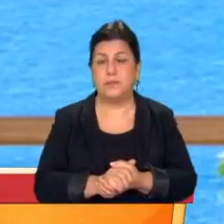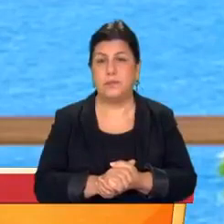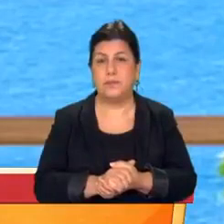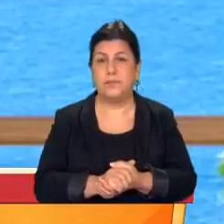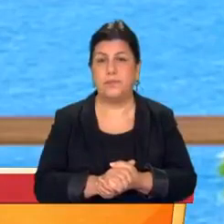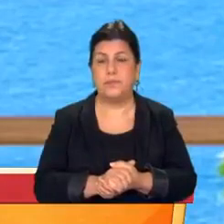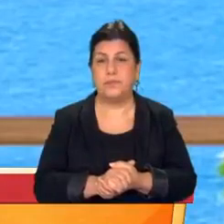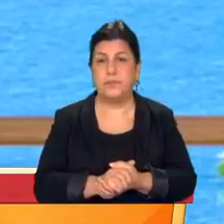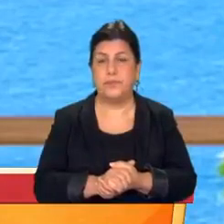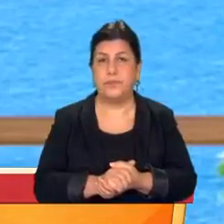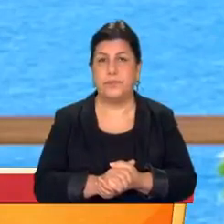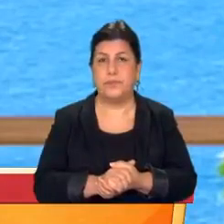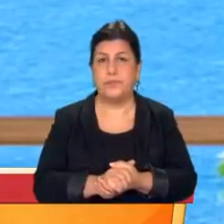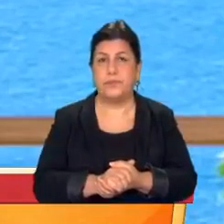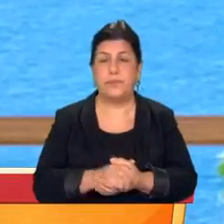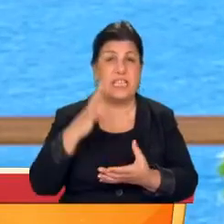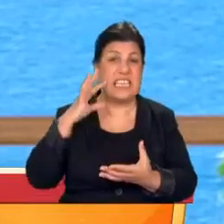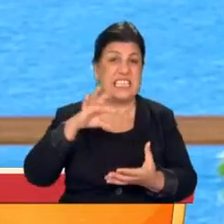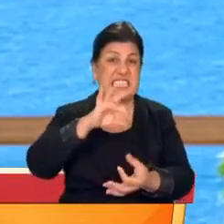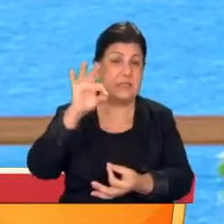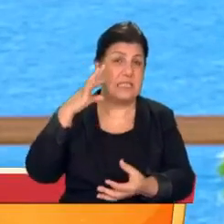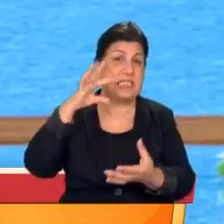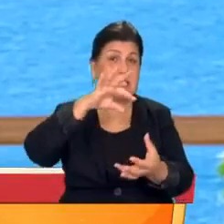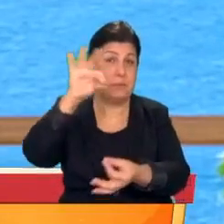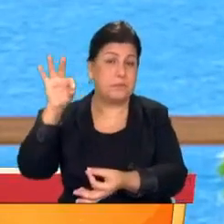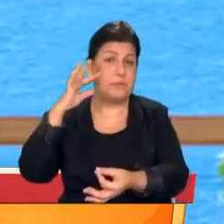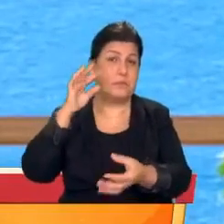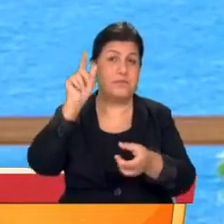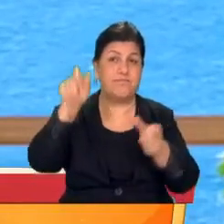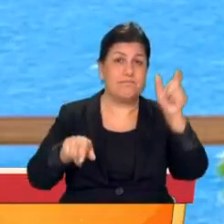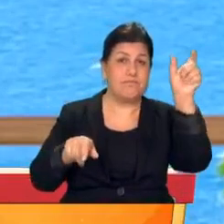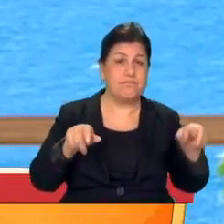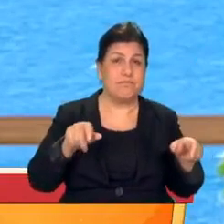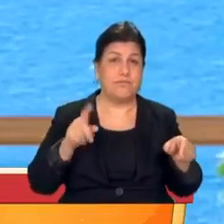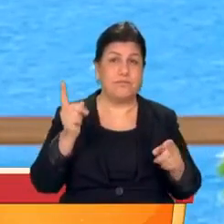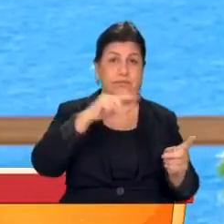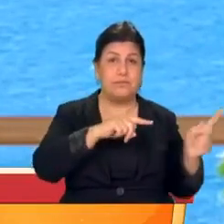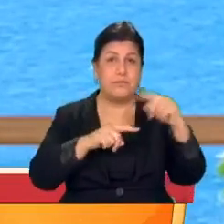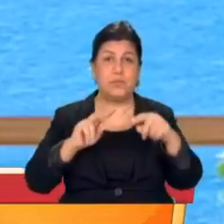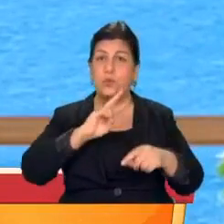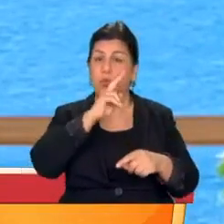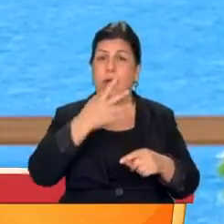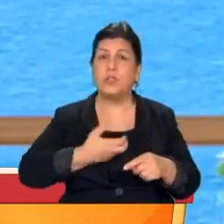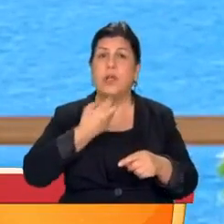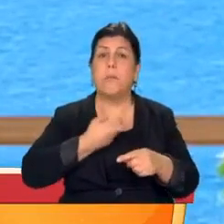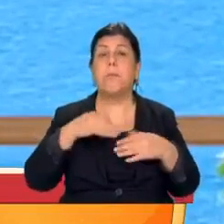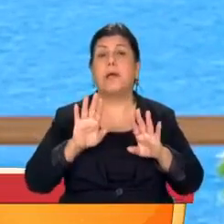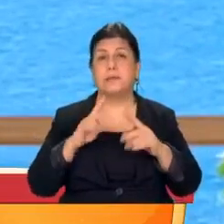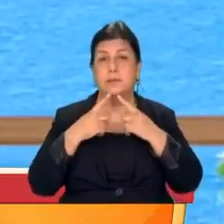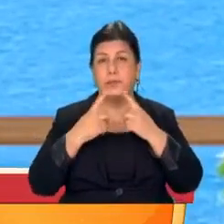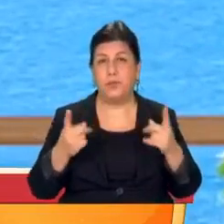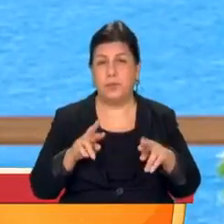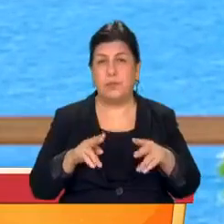ve sıra uğra Kimse kimsenin günahını çekmez gözüne bak